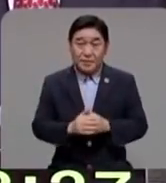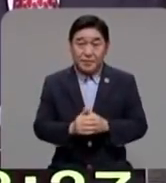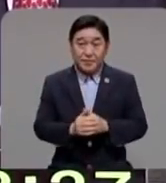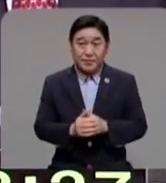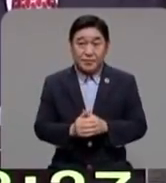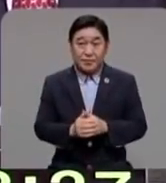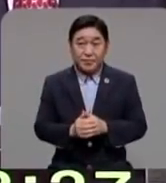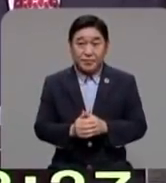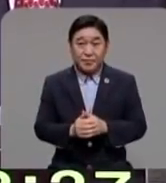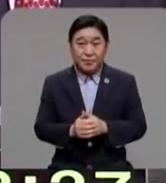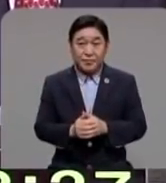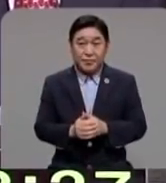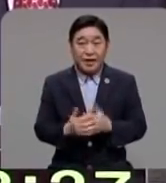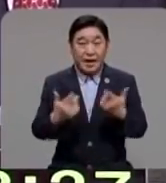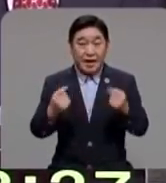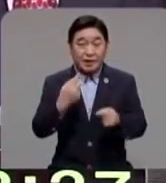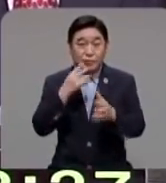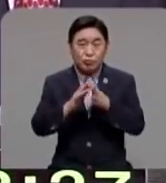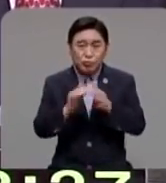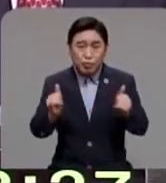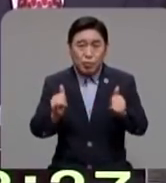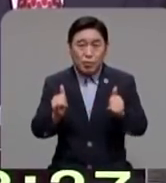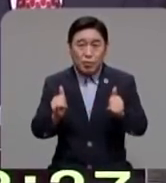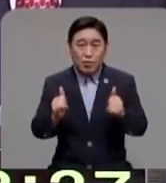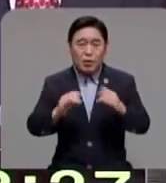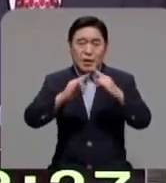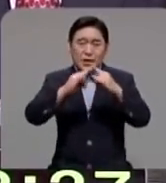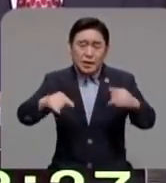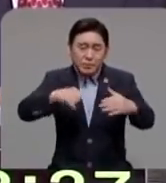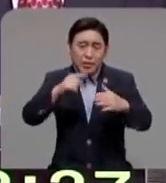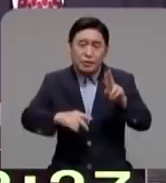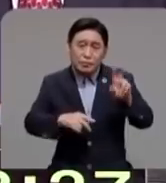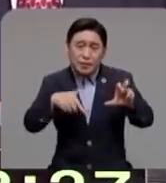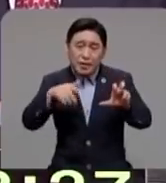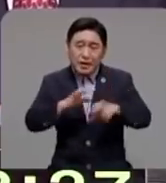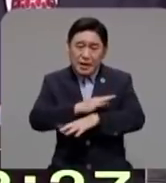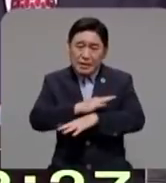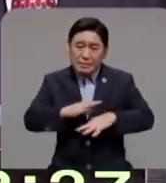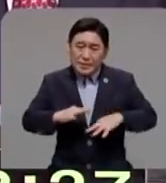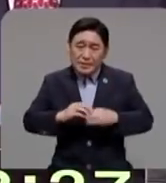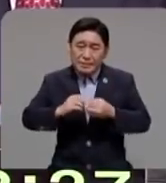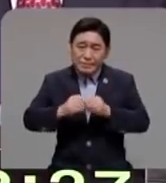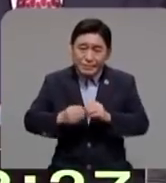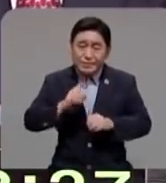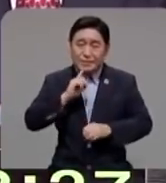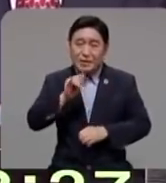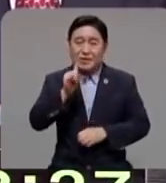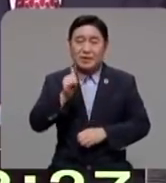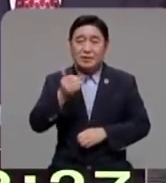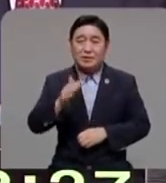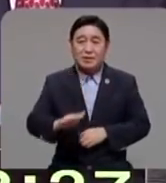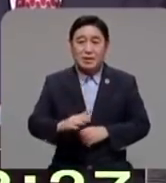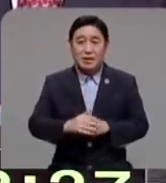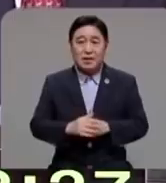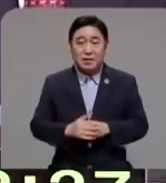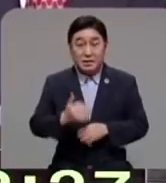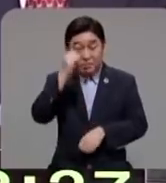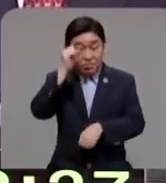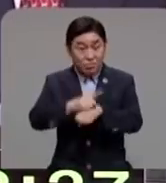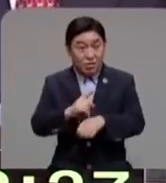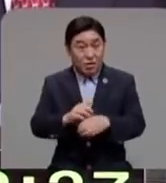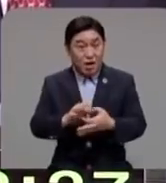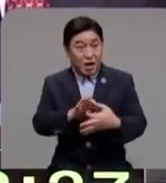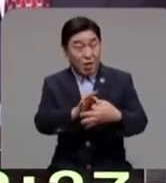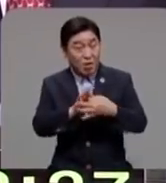그렇게 이 우리 같은 후보 당의 후보 캠프에서 25개나 막말하셨다고 그러는데 그게 어떻게 그